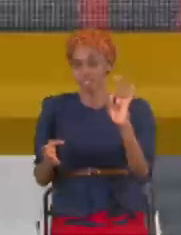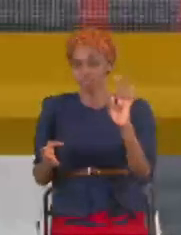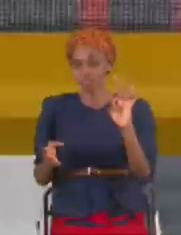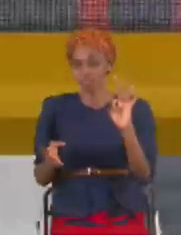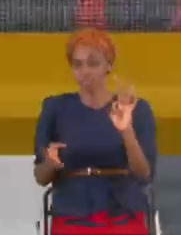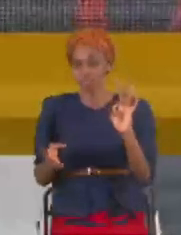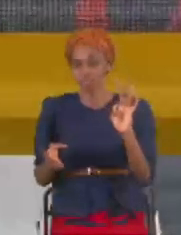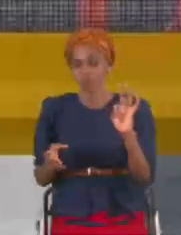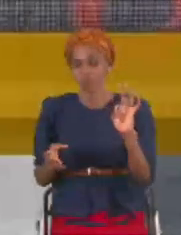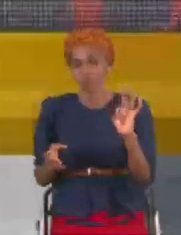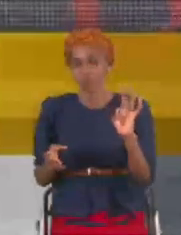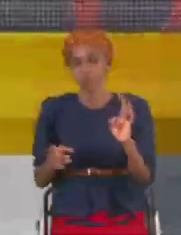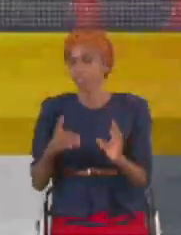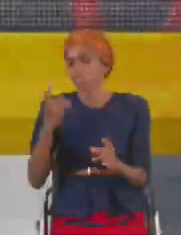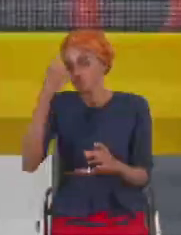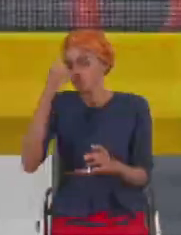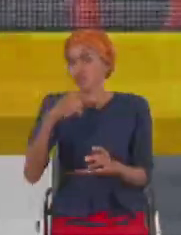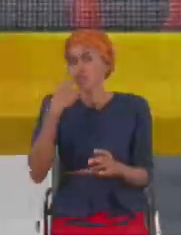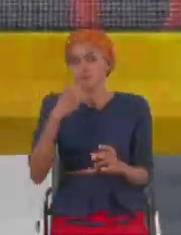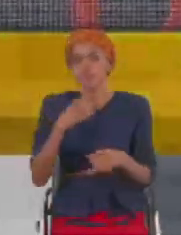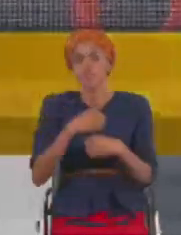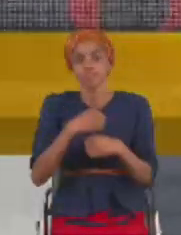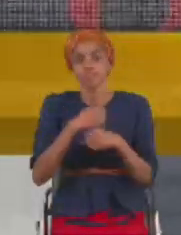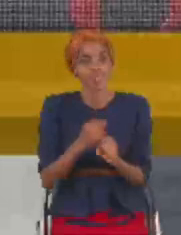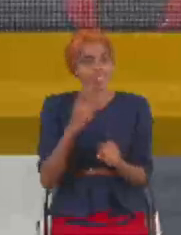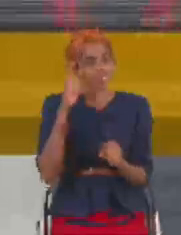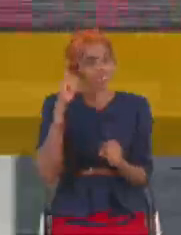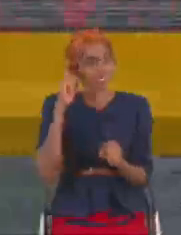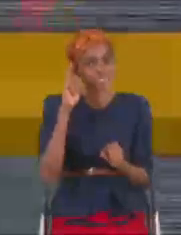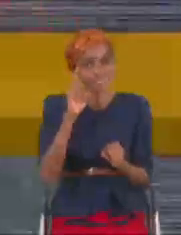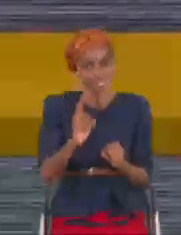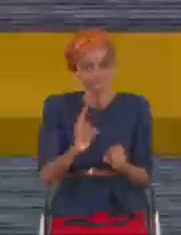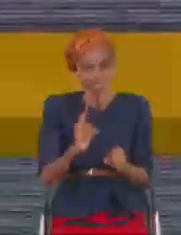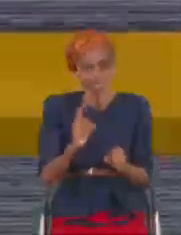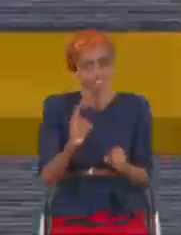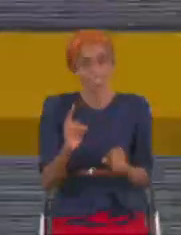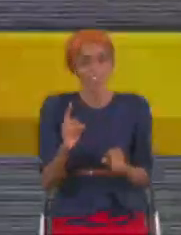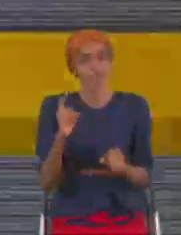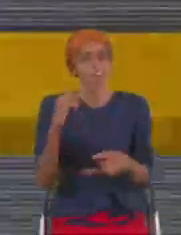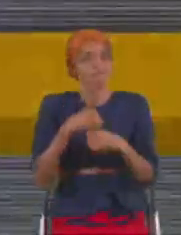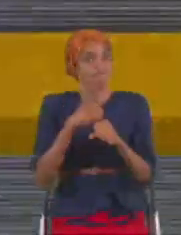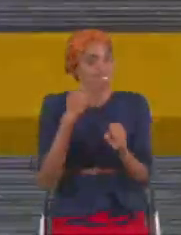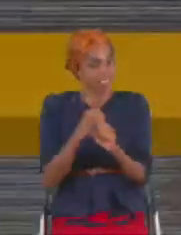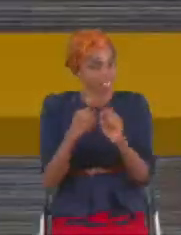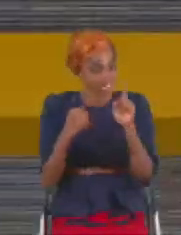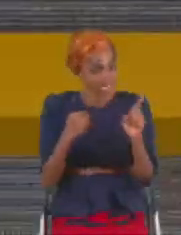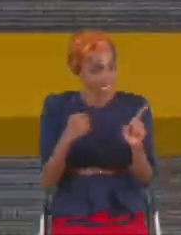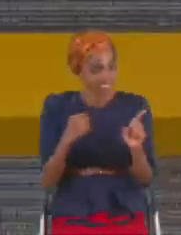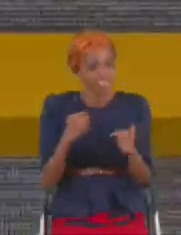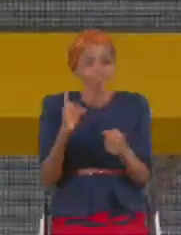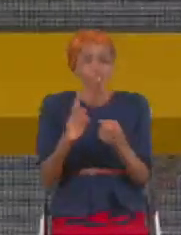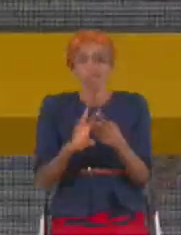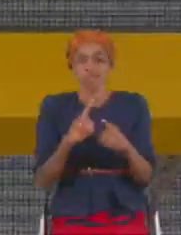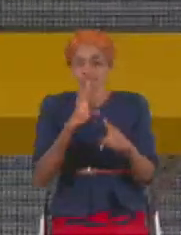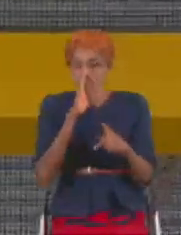verset 7 jusqu'à ce qu'ils qu'est ce qui te distingue